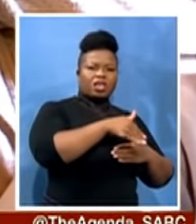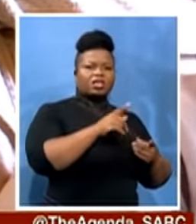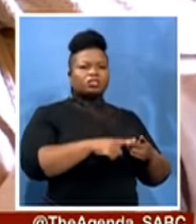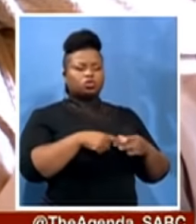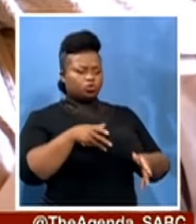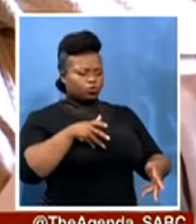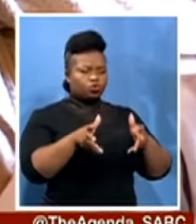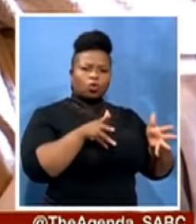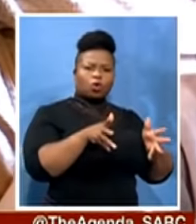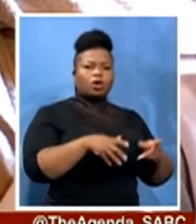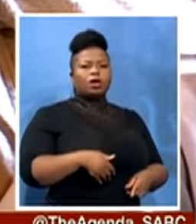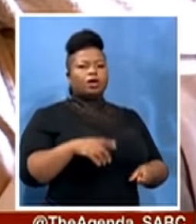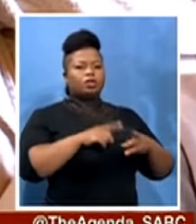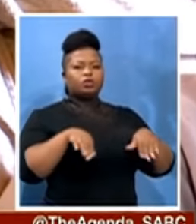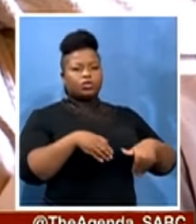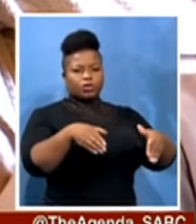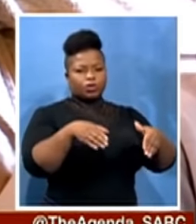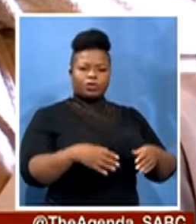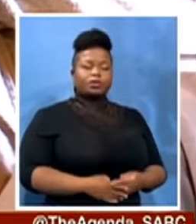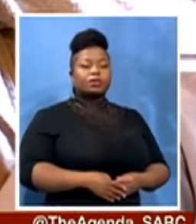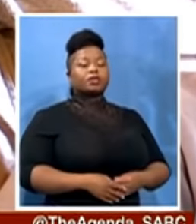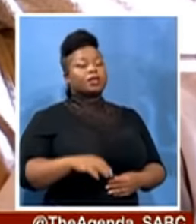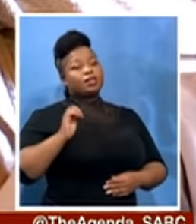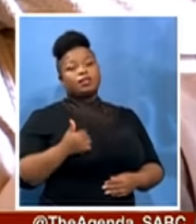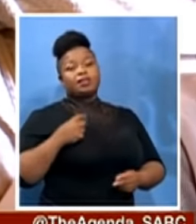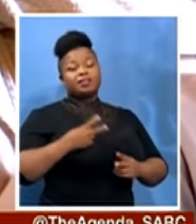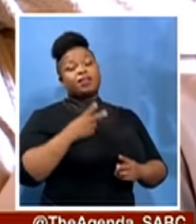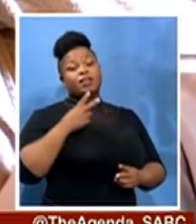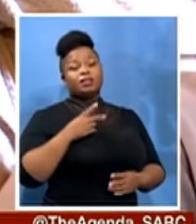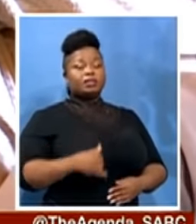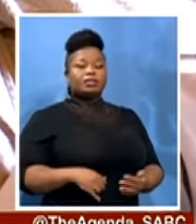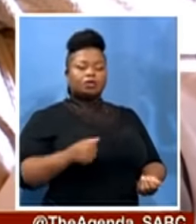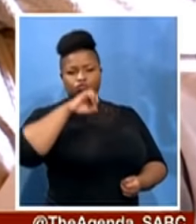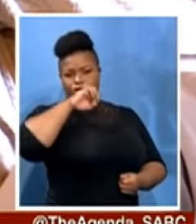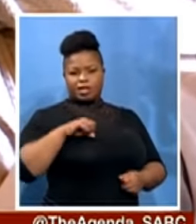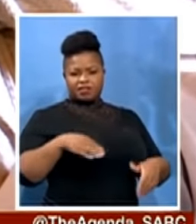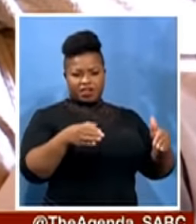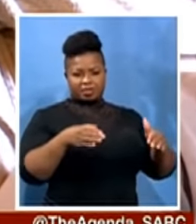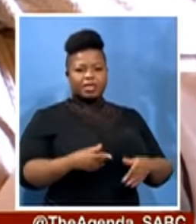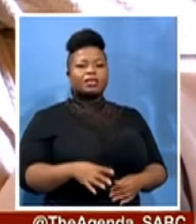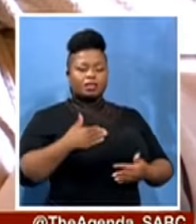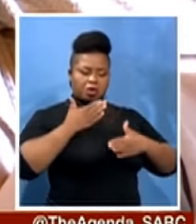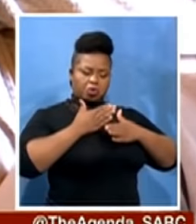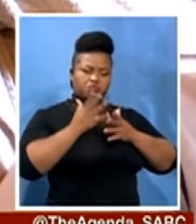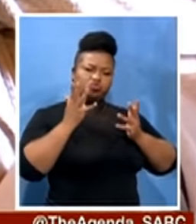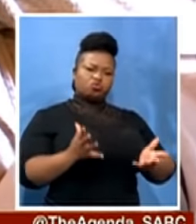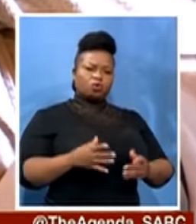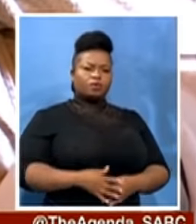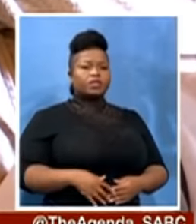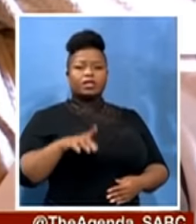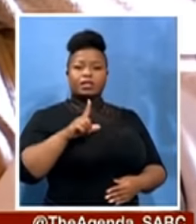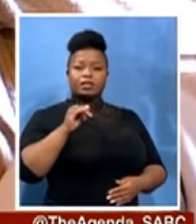which ekugcineni ugcine eseyithanda, wayenza kwayi-career yakhe. Ulindani akazi nje abe